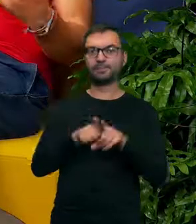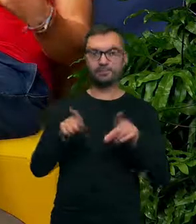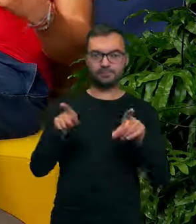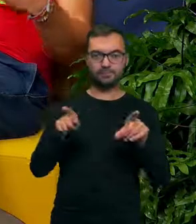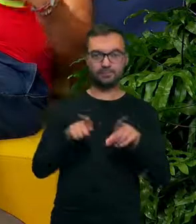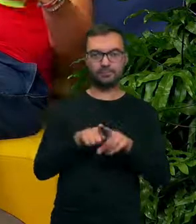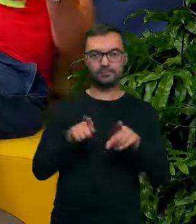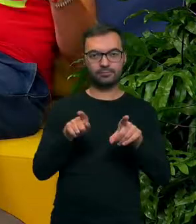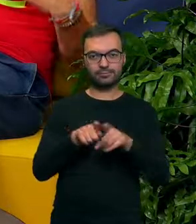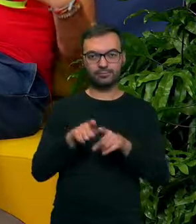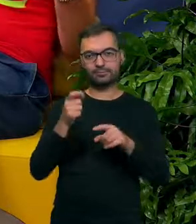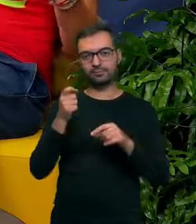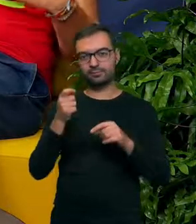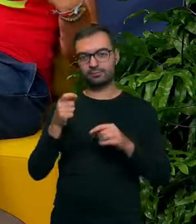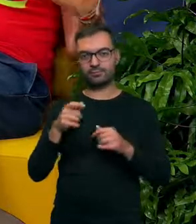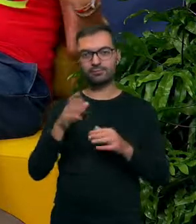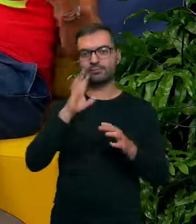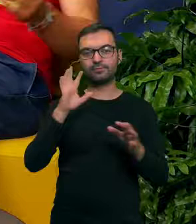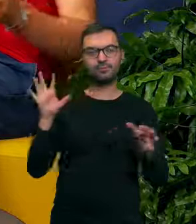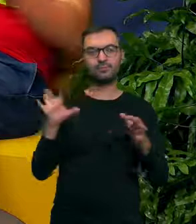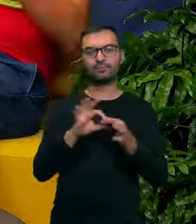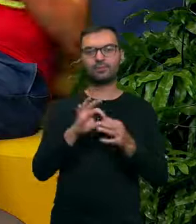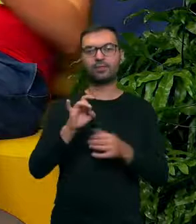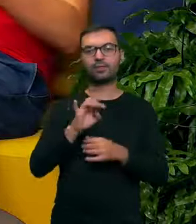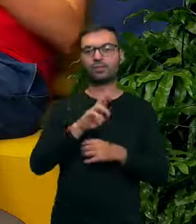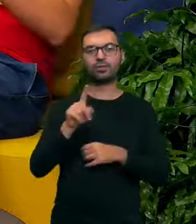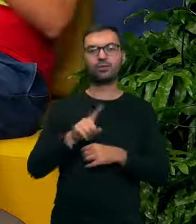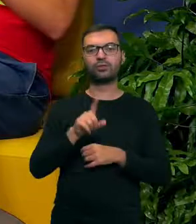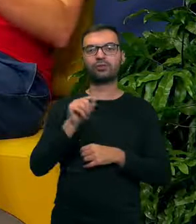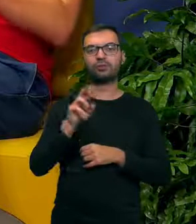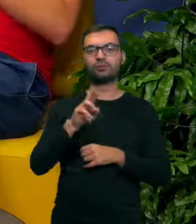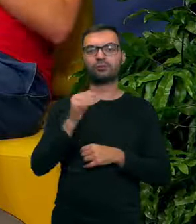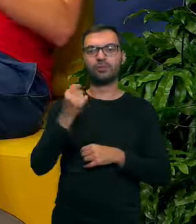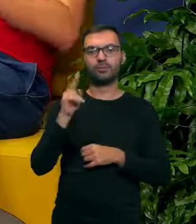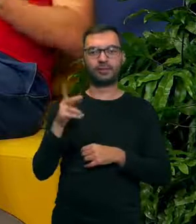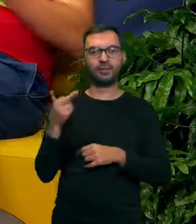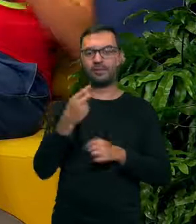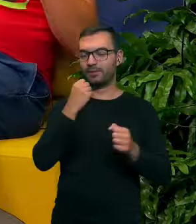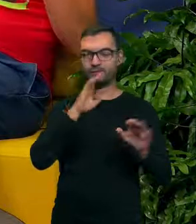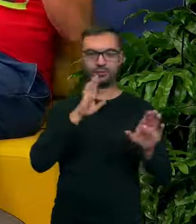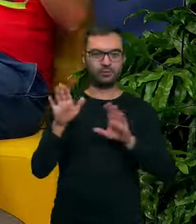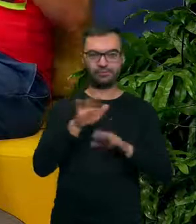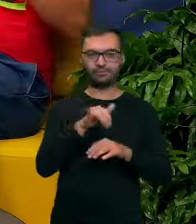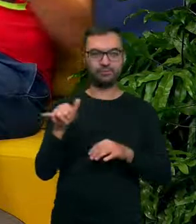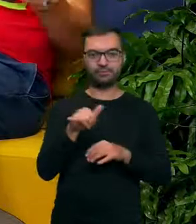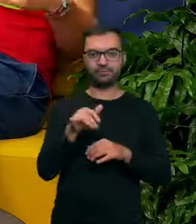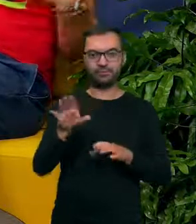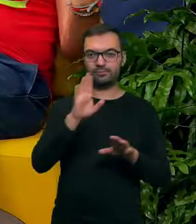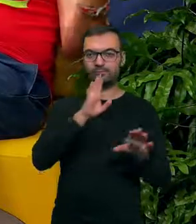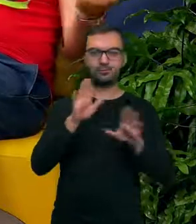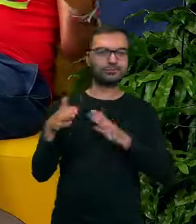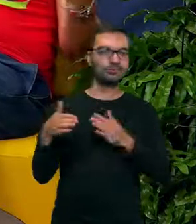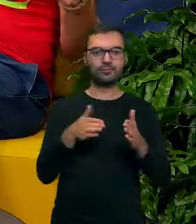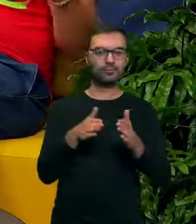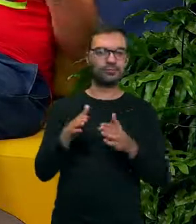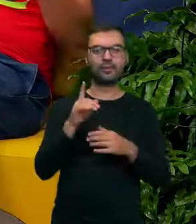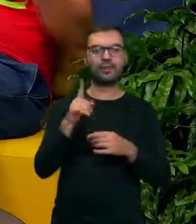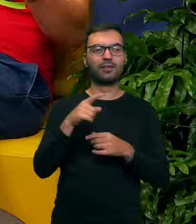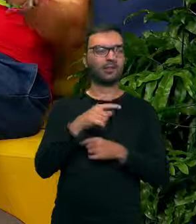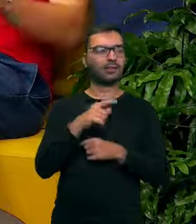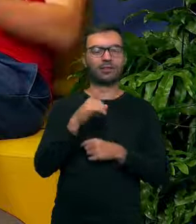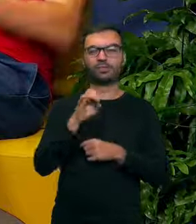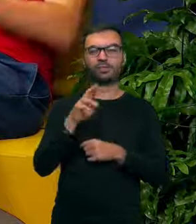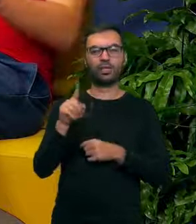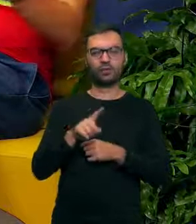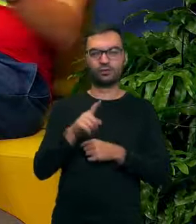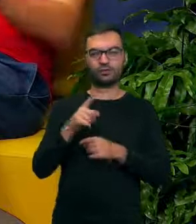tak naprawdę jest troszeczkę przedłużeniem Grzegorza Przemyka, ponieważ oni są w pewnym sensie dosyć podobni i mają podobną drogę, choć to, co przebywa jakby